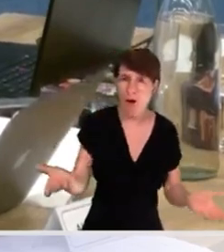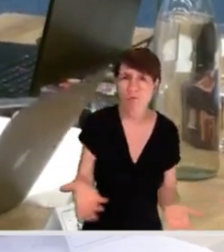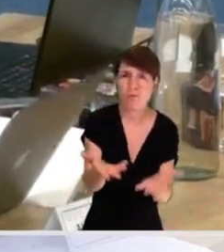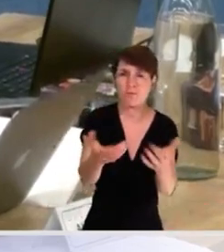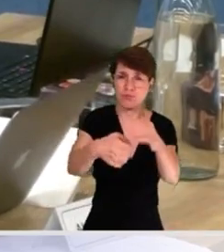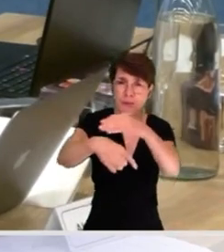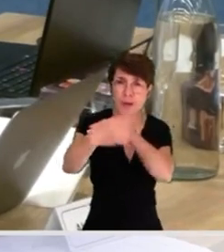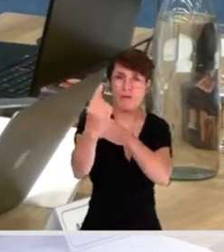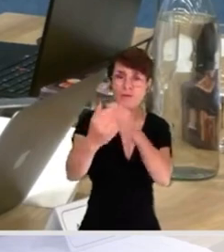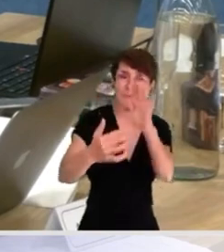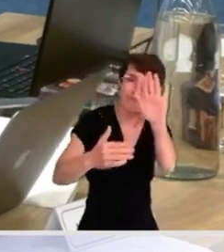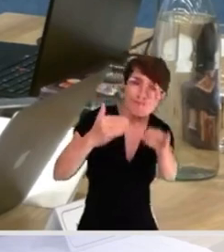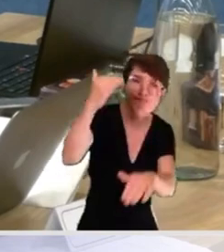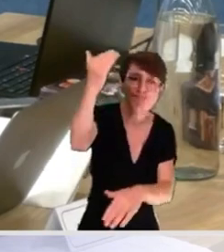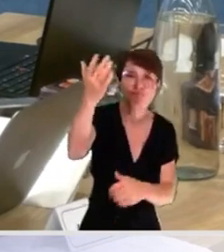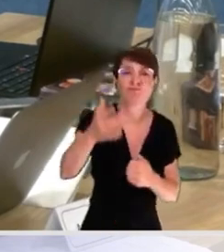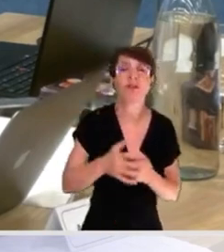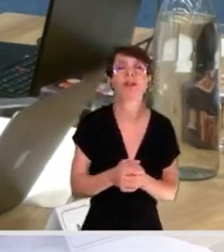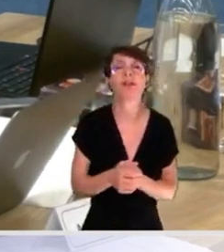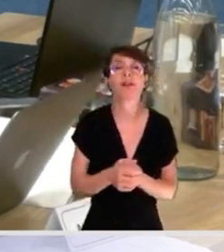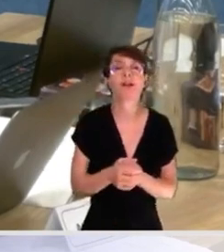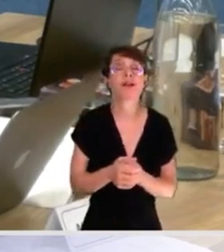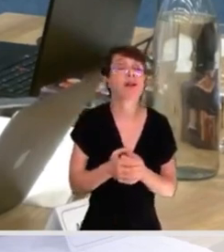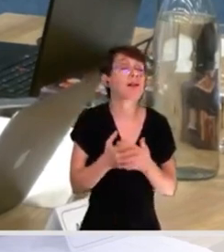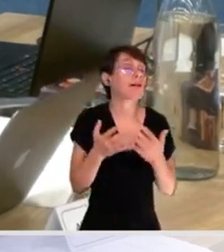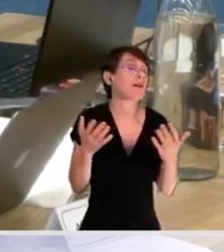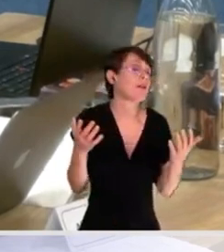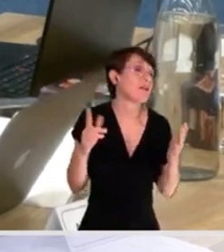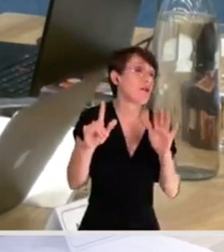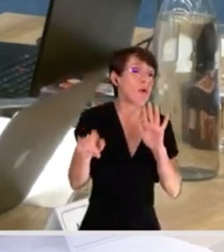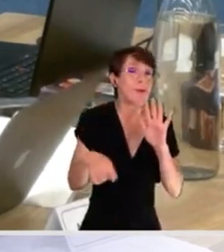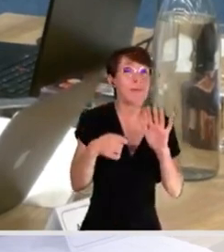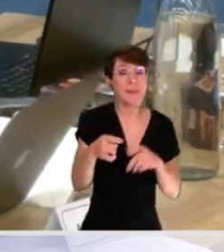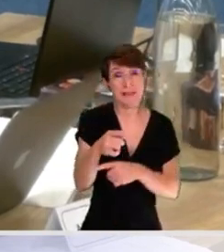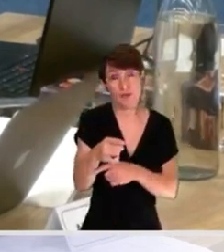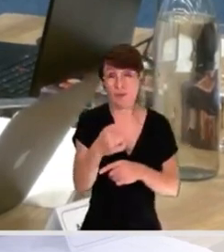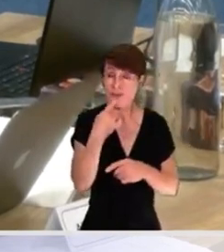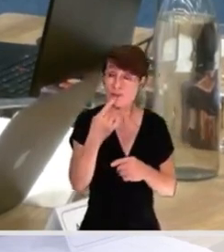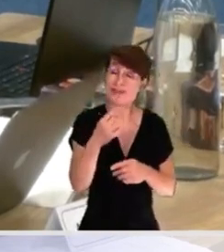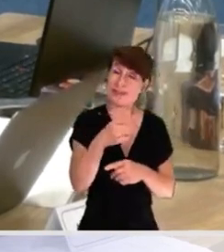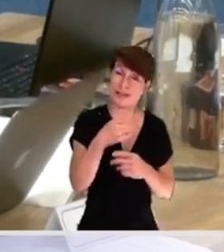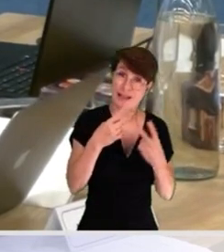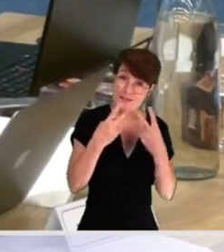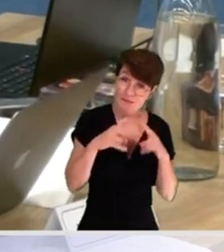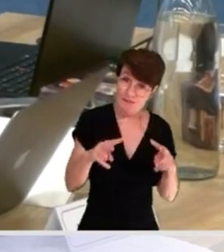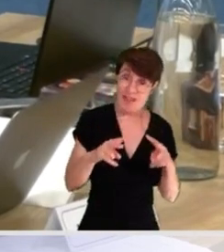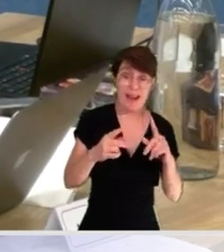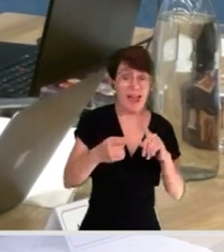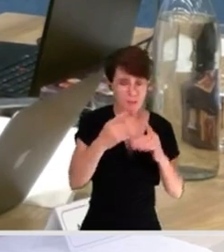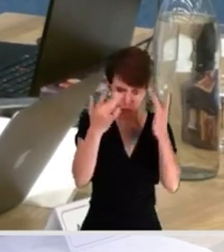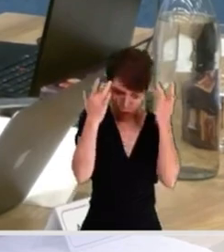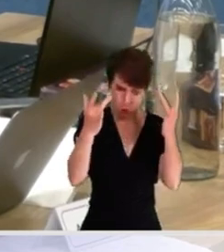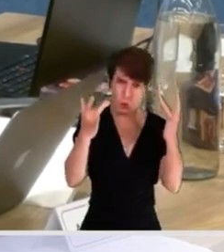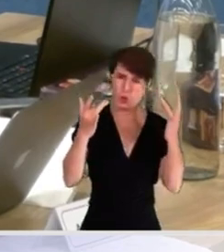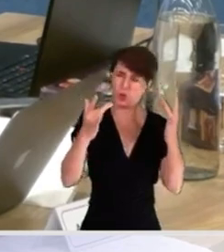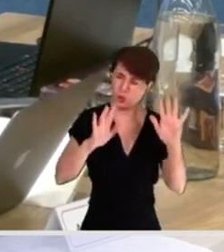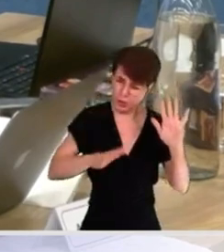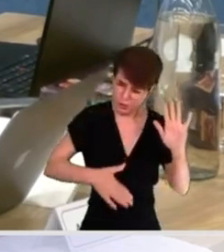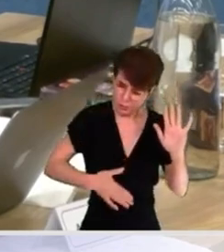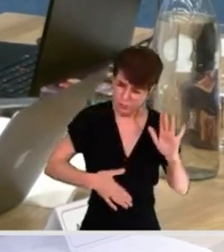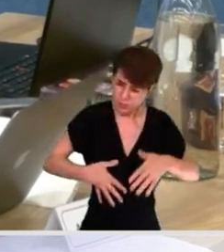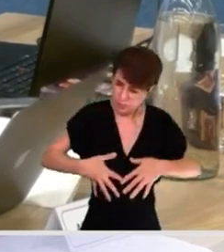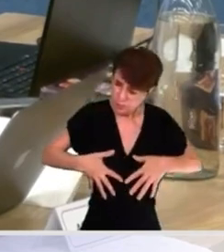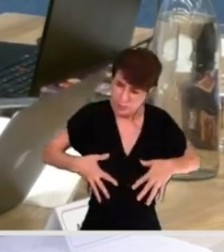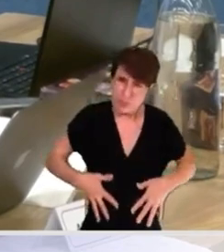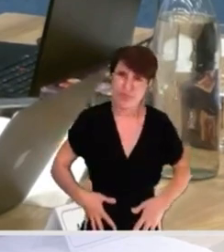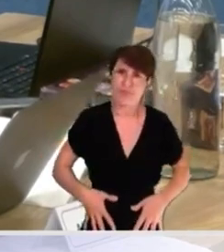l'enfant, bien sûr, c'est une culture de toute la ville, mais c'est probablement un lieu qui irrigue toute la ville,